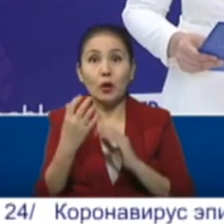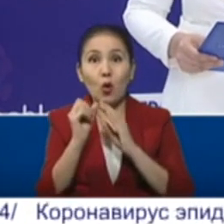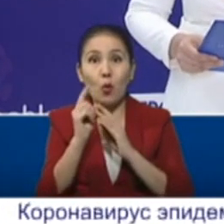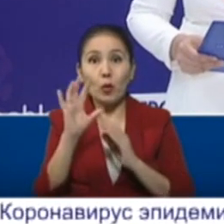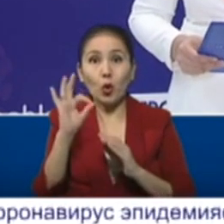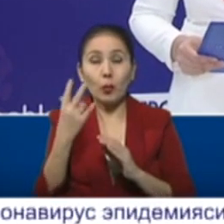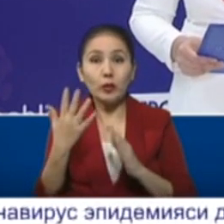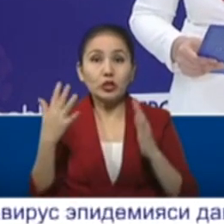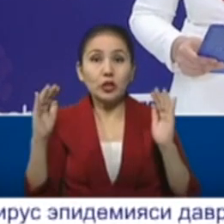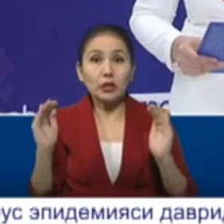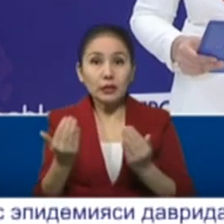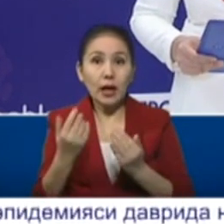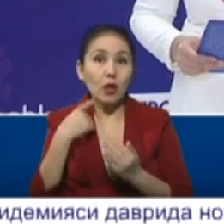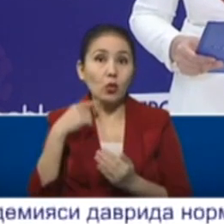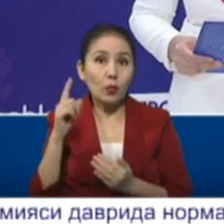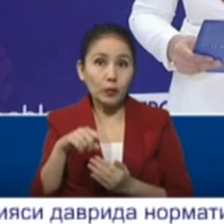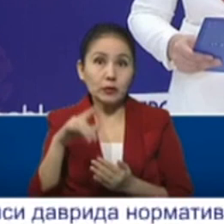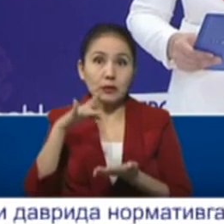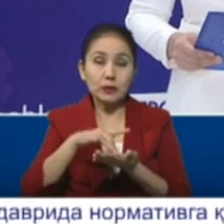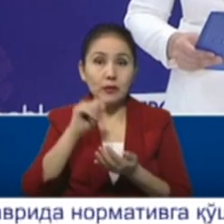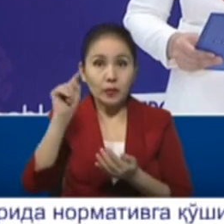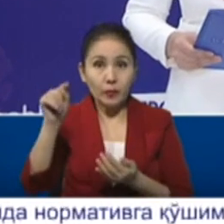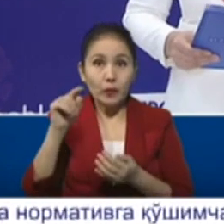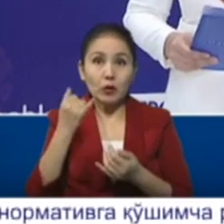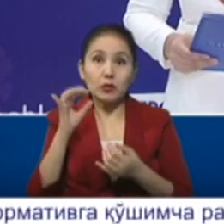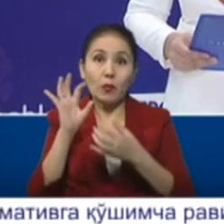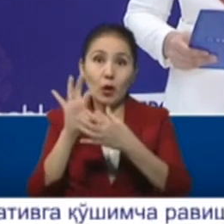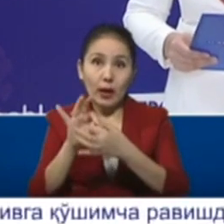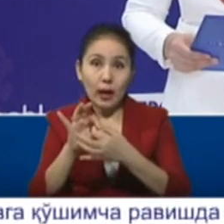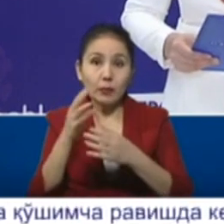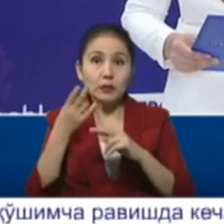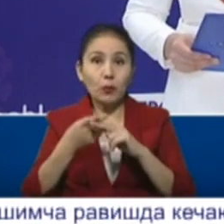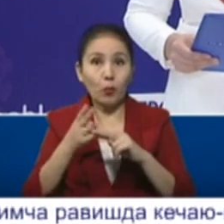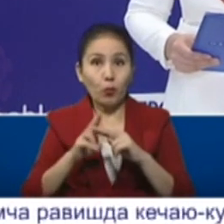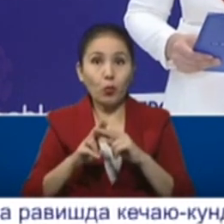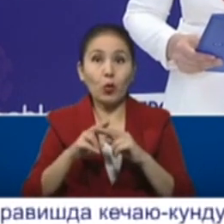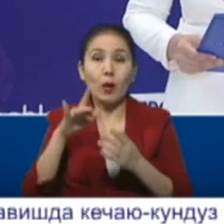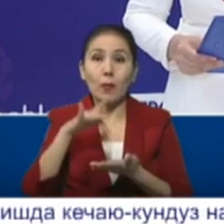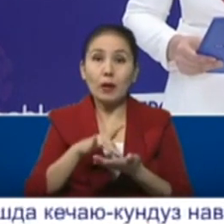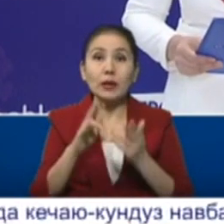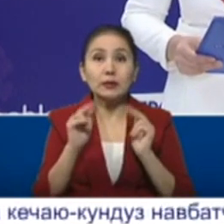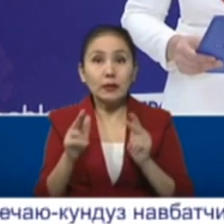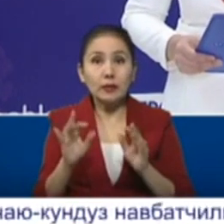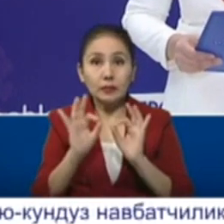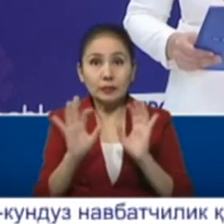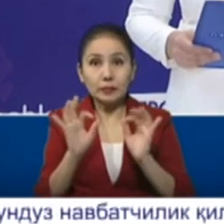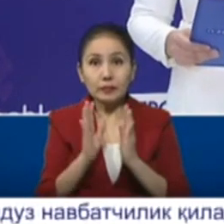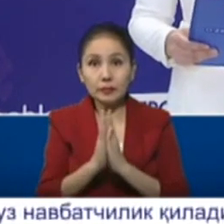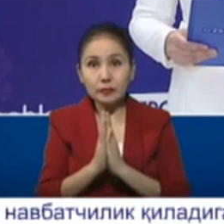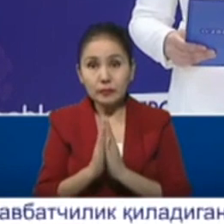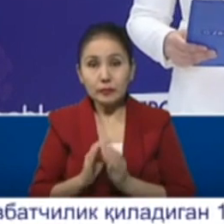1105 qisqa raqamli kol markazida bo'lib turibdilar va ular bilan bog'lanamiz. Sadoqat, ushbu markazda jarayonlar qanday? Shu haqida ma'lumot